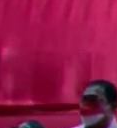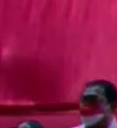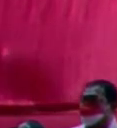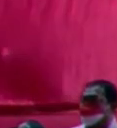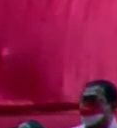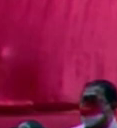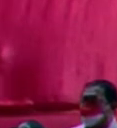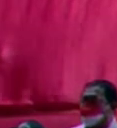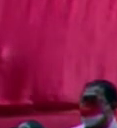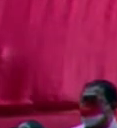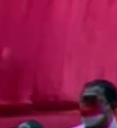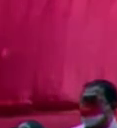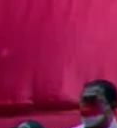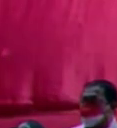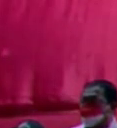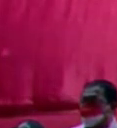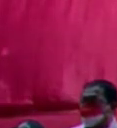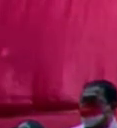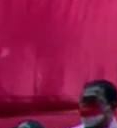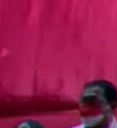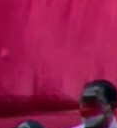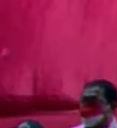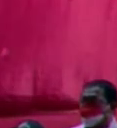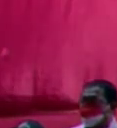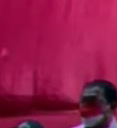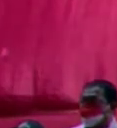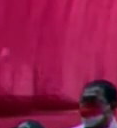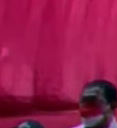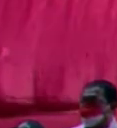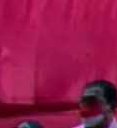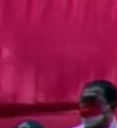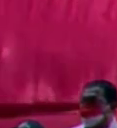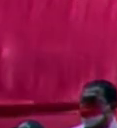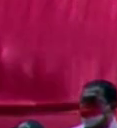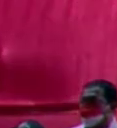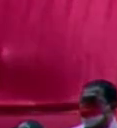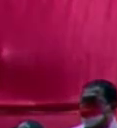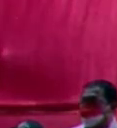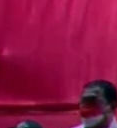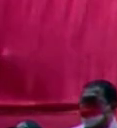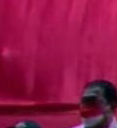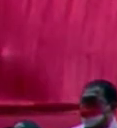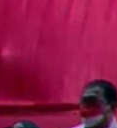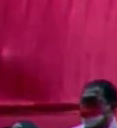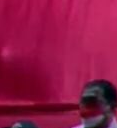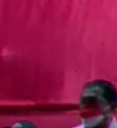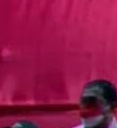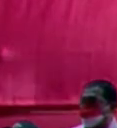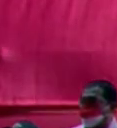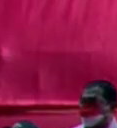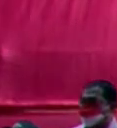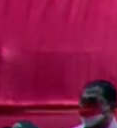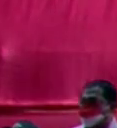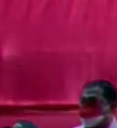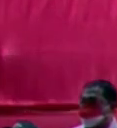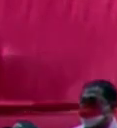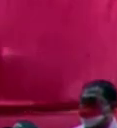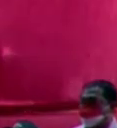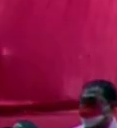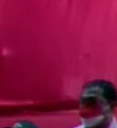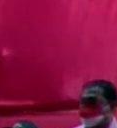kita dalam hidup dan penghidupan wassalamu'alaikum warahmatullahi wabarakatuh Shalom